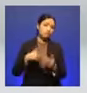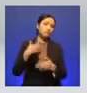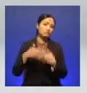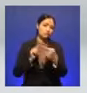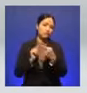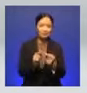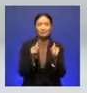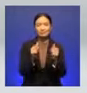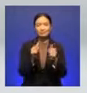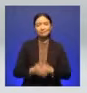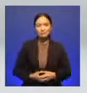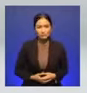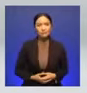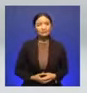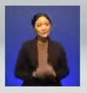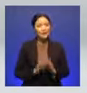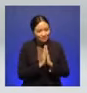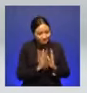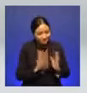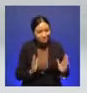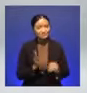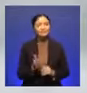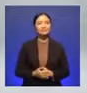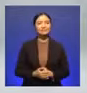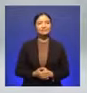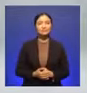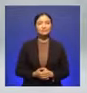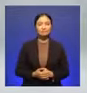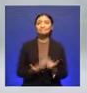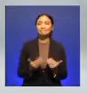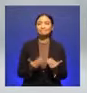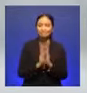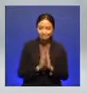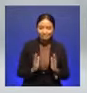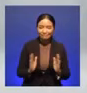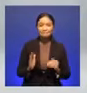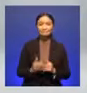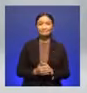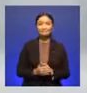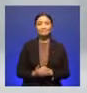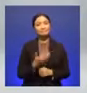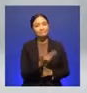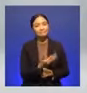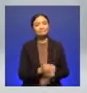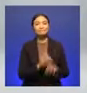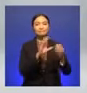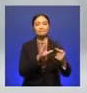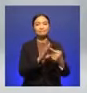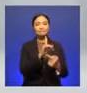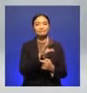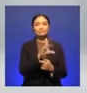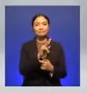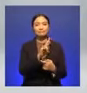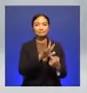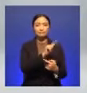างหน้าได้ดีขึ้นครับ ขอบคุณค่ะในช่วงต้นนี้ต้องขอขอบคุณทั้งอาจารย์เดชรัตน์นะคะแล้วก็คุณนิ